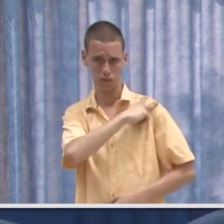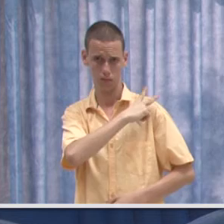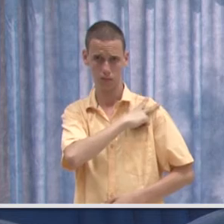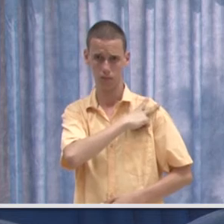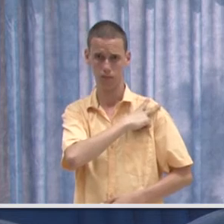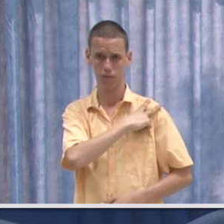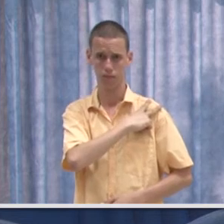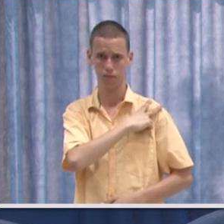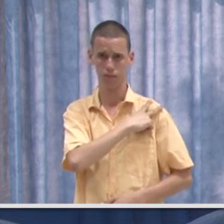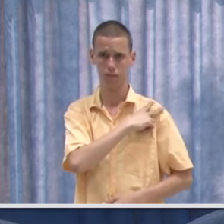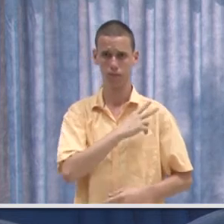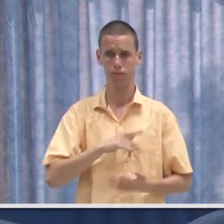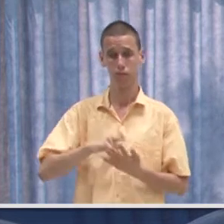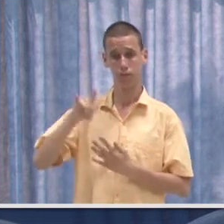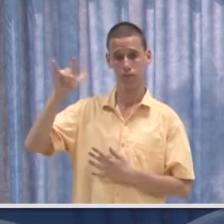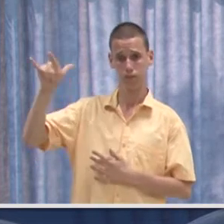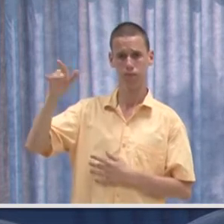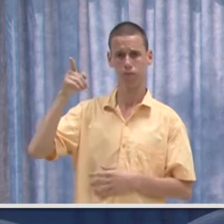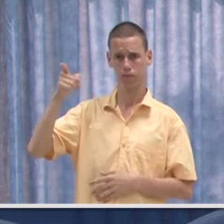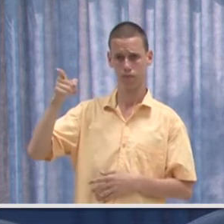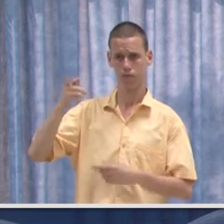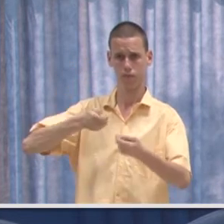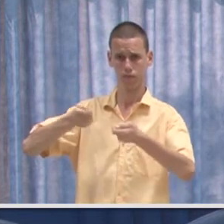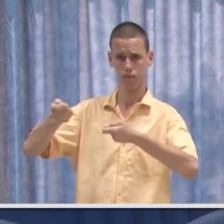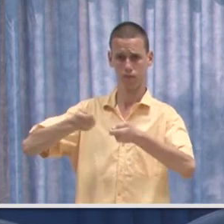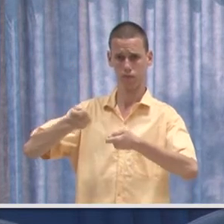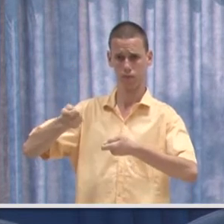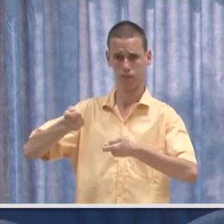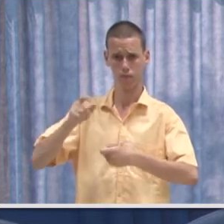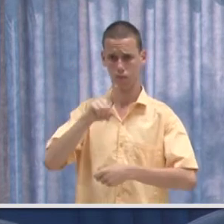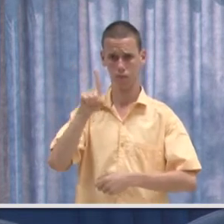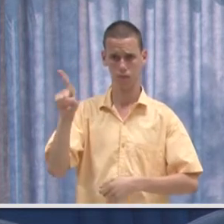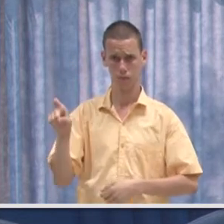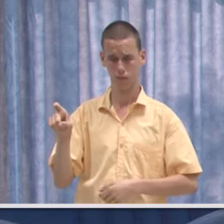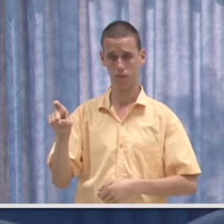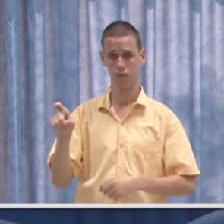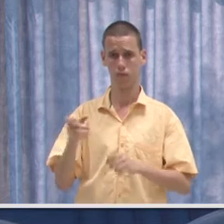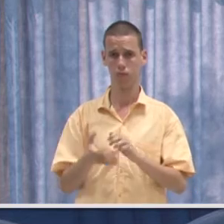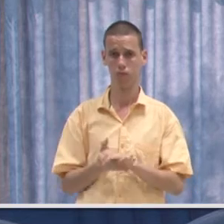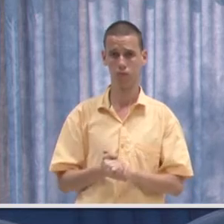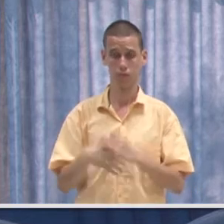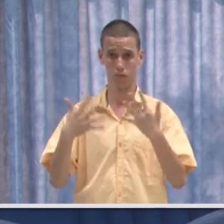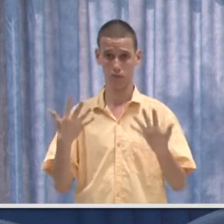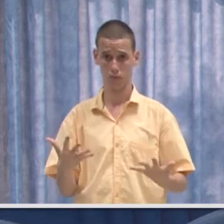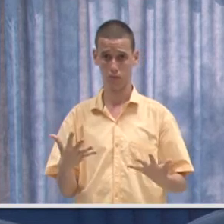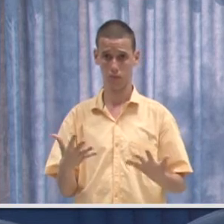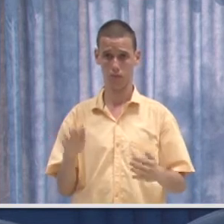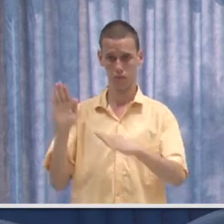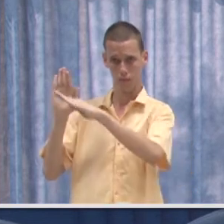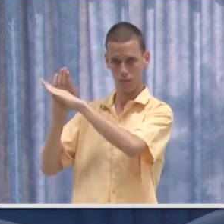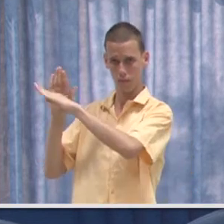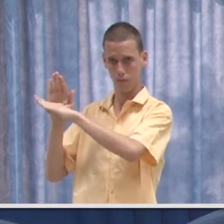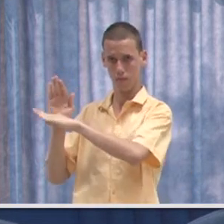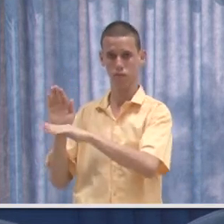at some stage. Est-ce que ça n'arrive? Et puis aussi à l'avenir qui va y être pour Marseille. Quand qu'ils ont pour